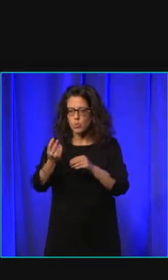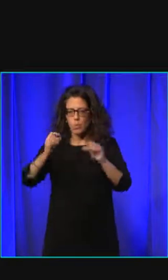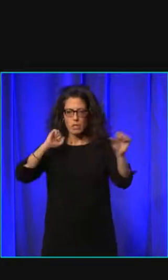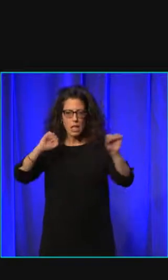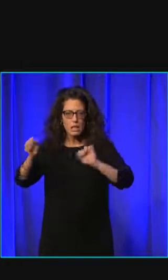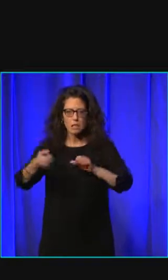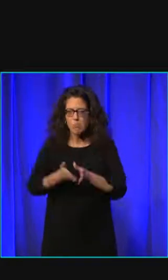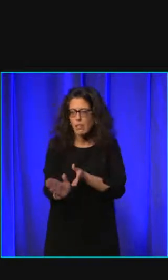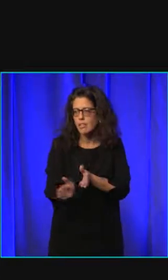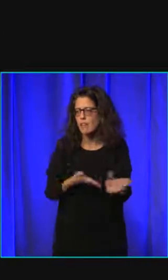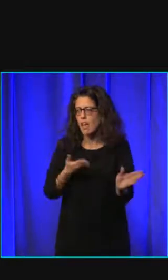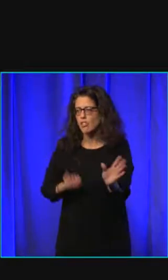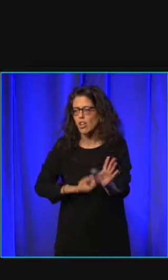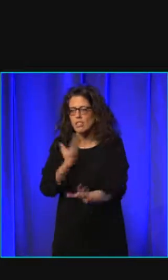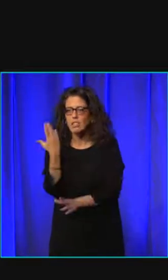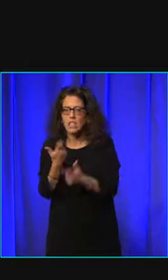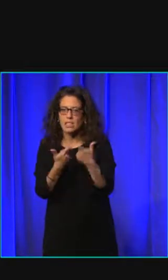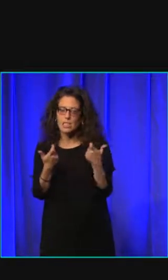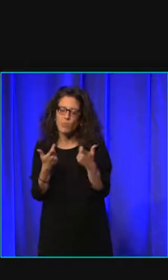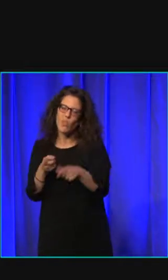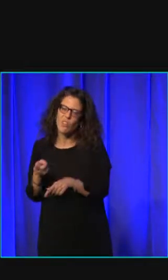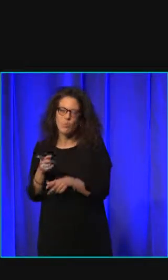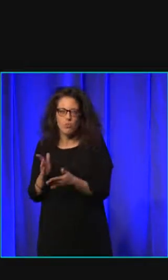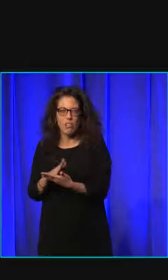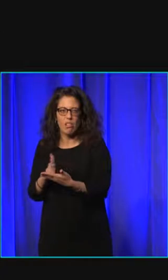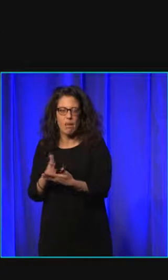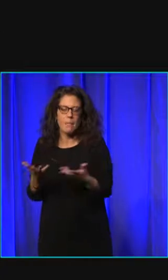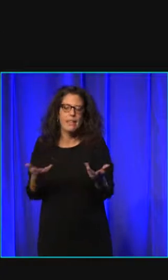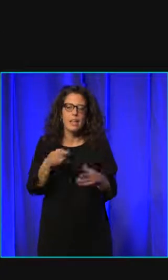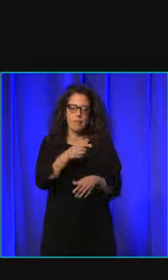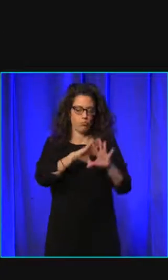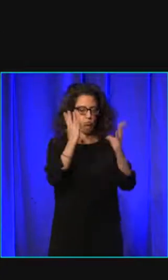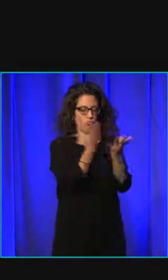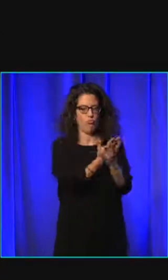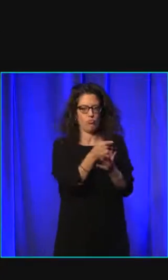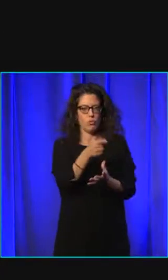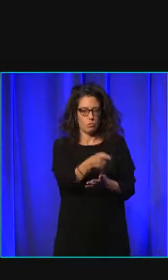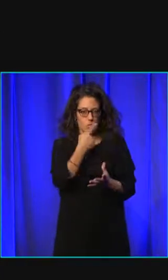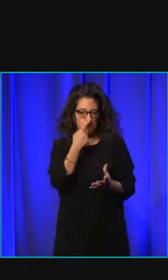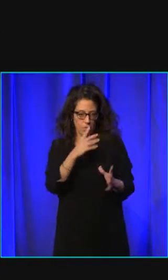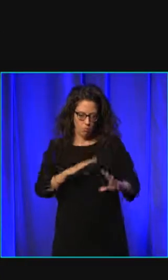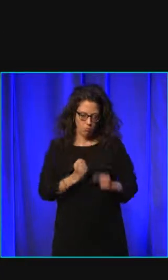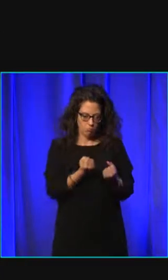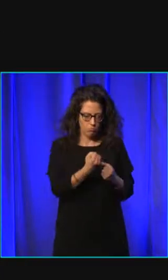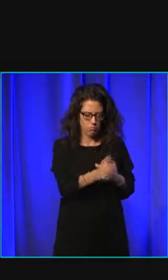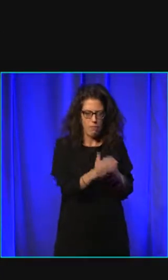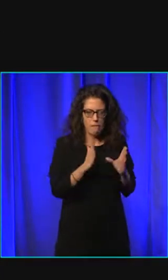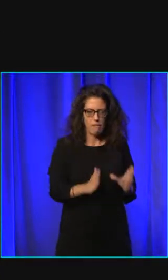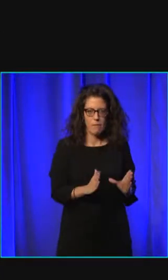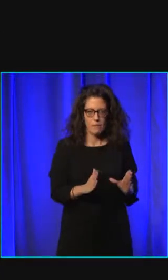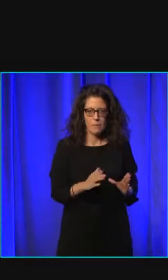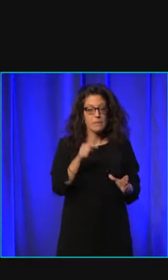patinage artistique. Il y en a un peu plus d'incertitude. Ça veut dire qu'on appelle ceci des habiletés fermées. Dans ce